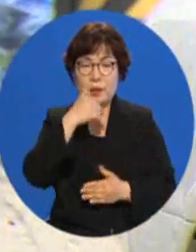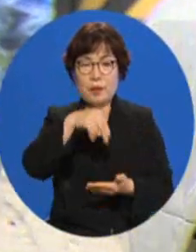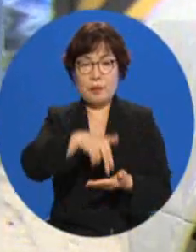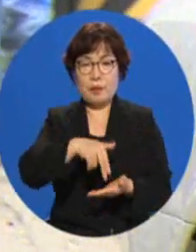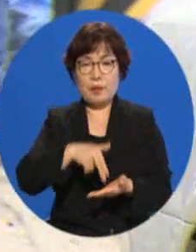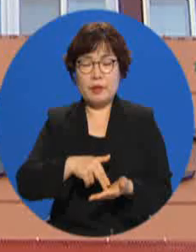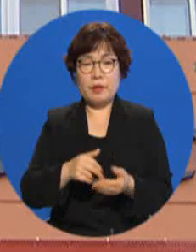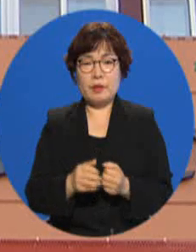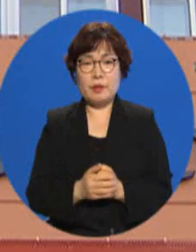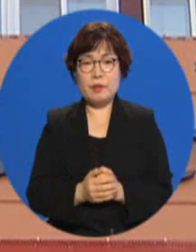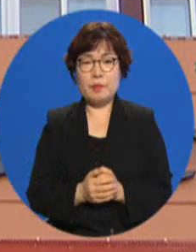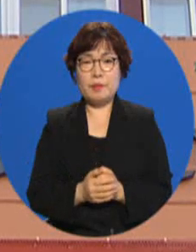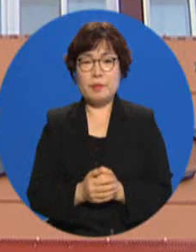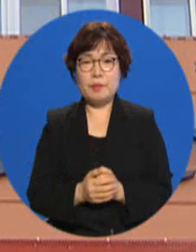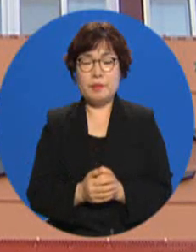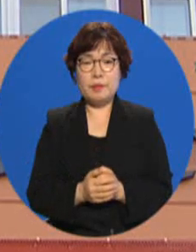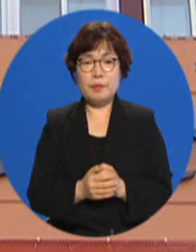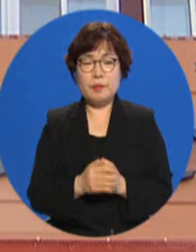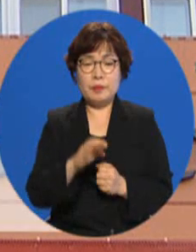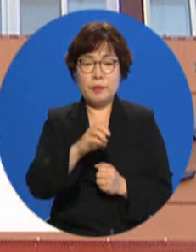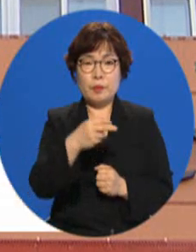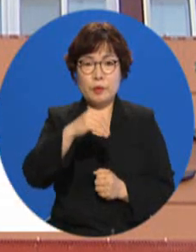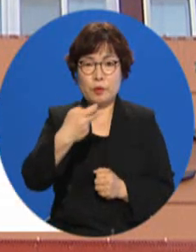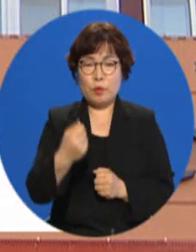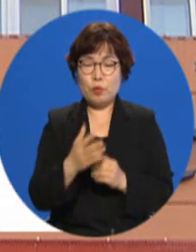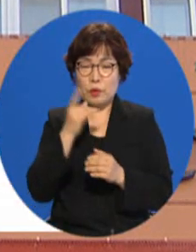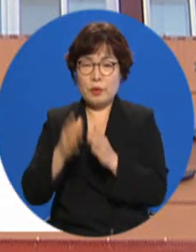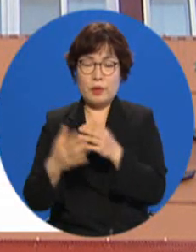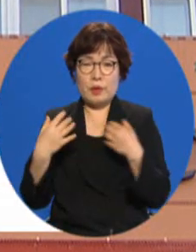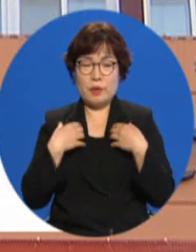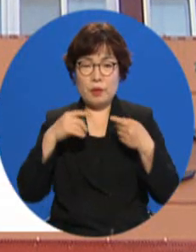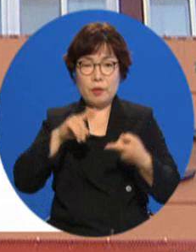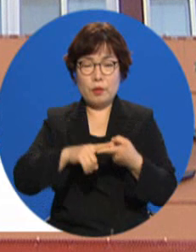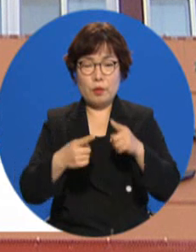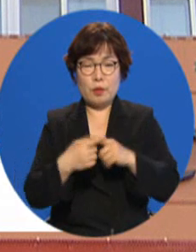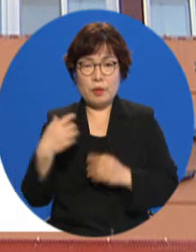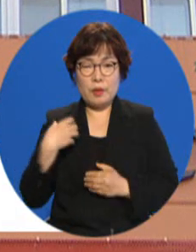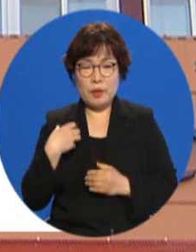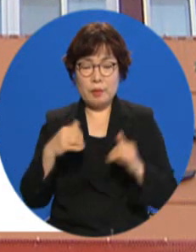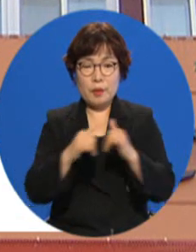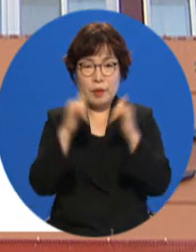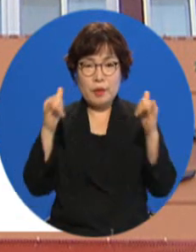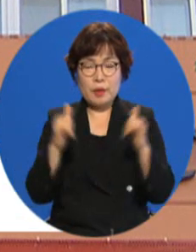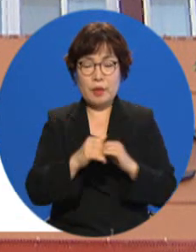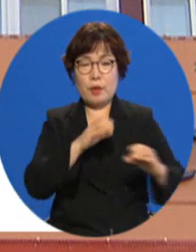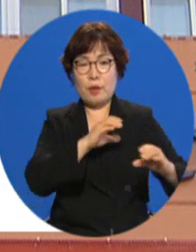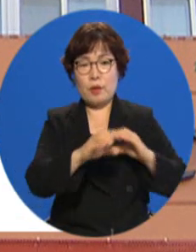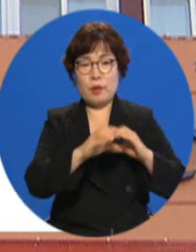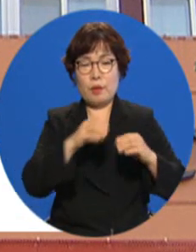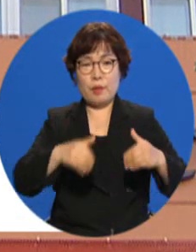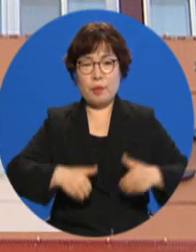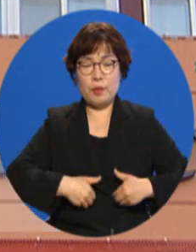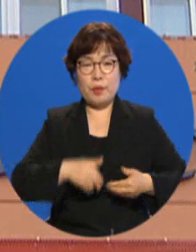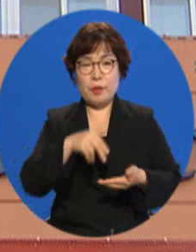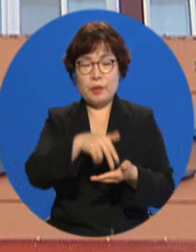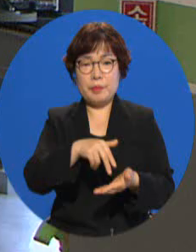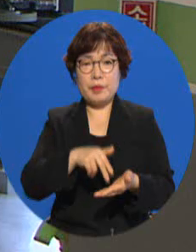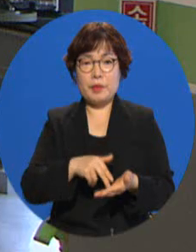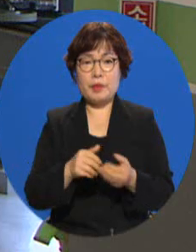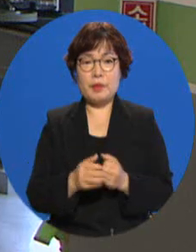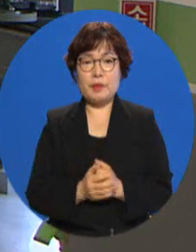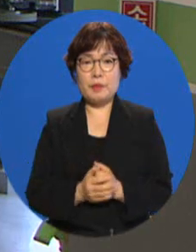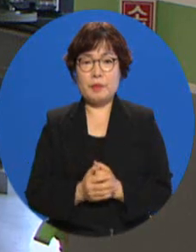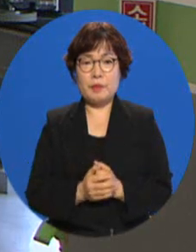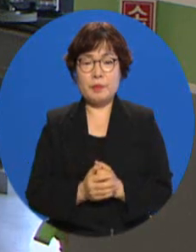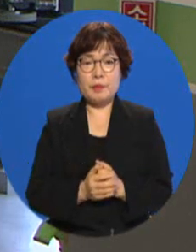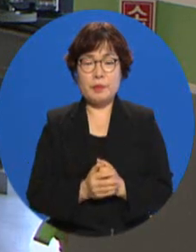입장입니다. 때문에 포스코와 순천시 양측이 책임을 다하는 사회적 대화가 필요하다는 지적이 나오고 있습니다.